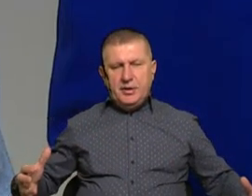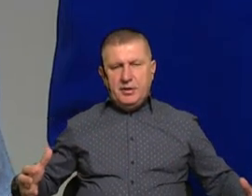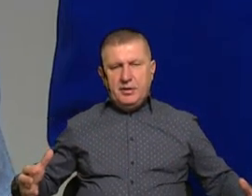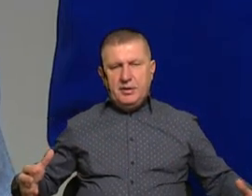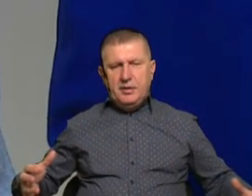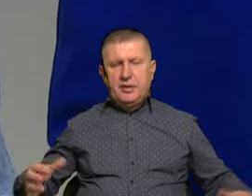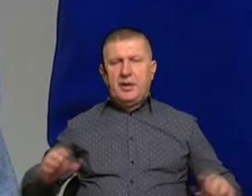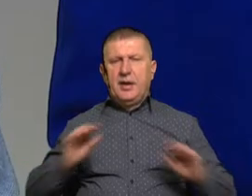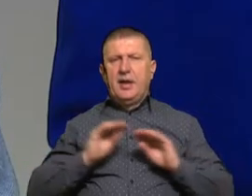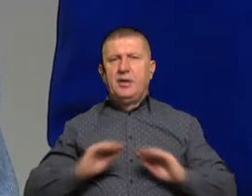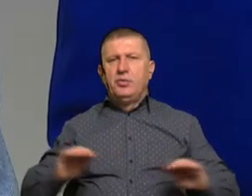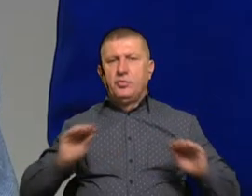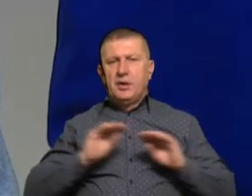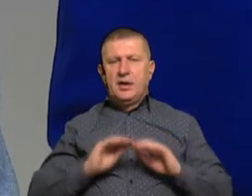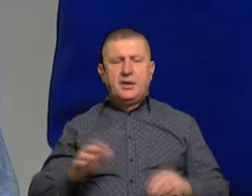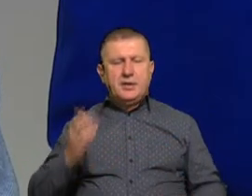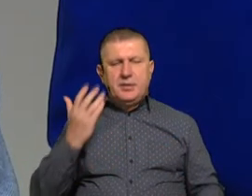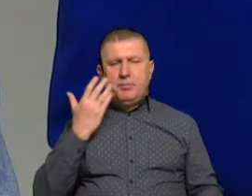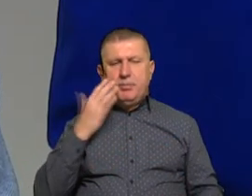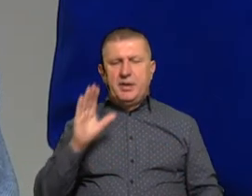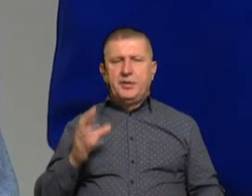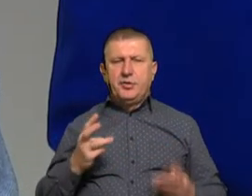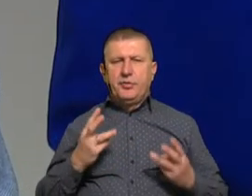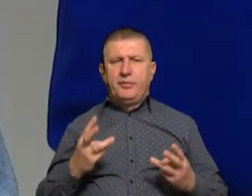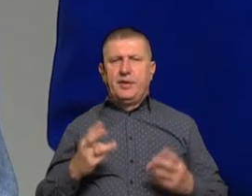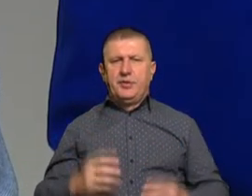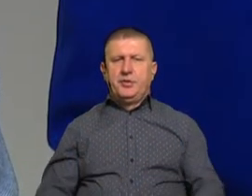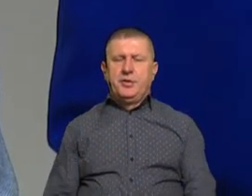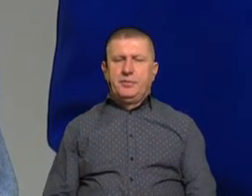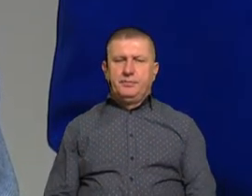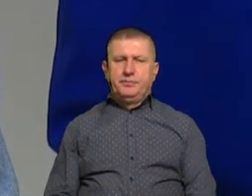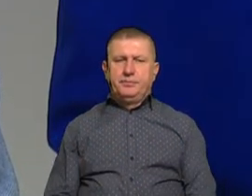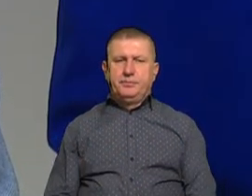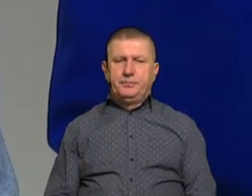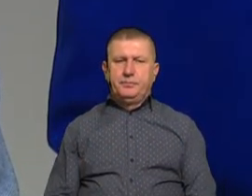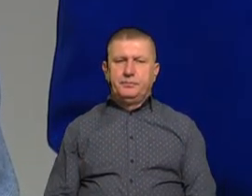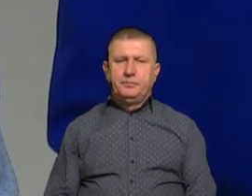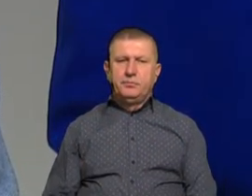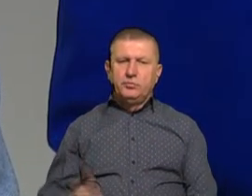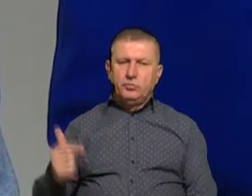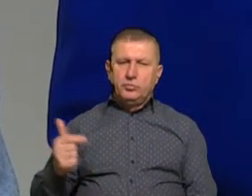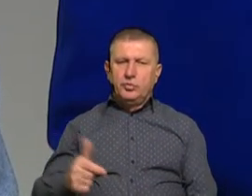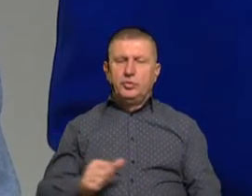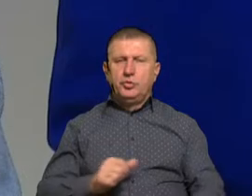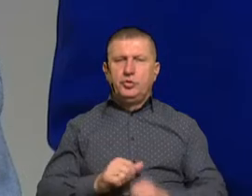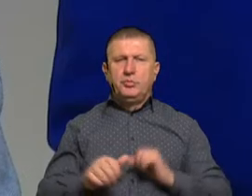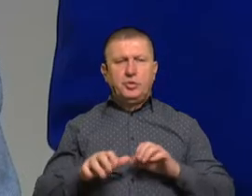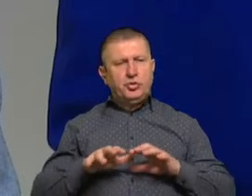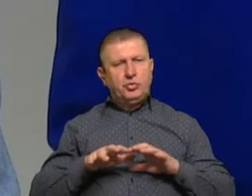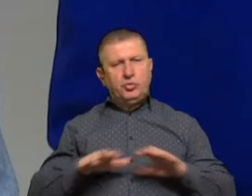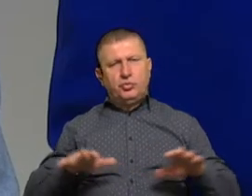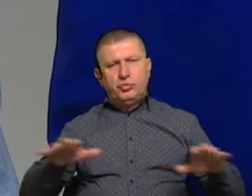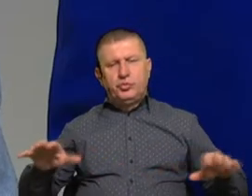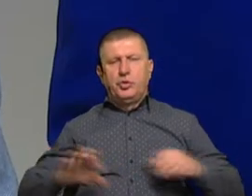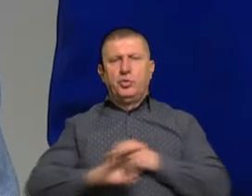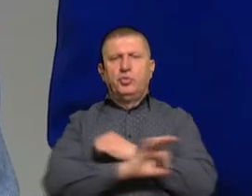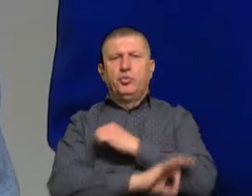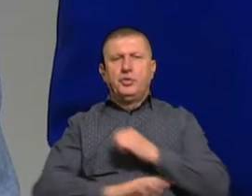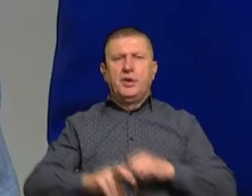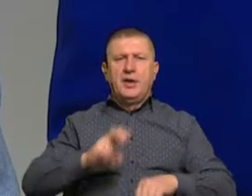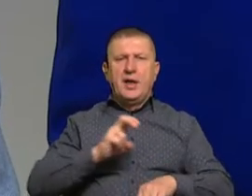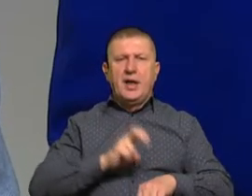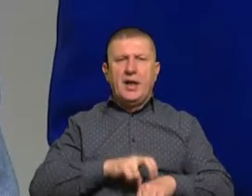edukacyjnej, jak najbardziej musimy iść w to, tak, żeby jak najwięcej było uczelni, bo też później na przykład